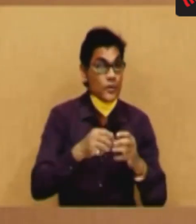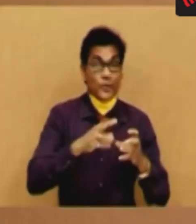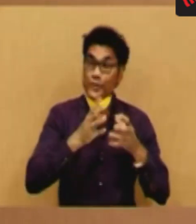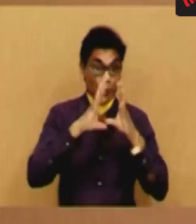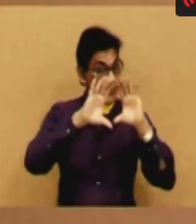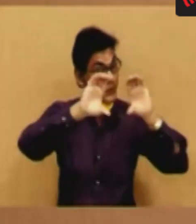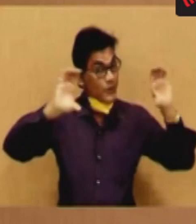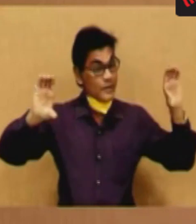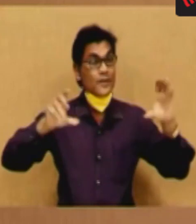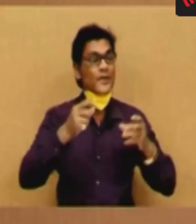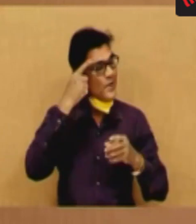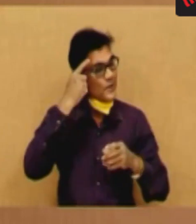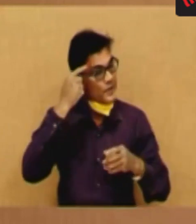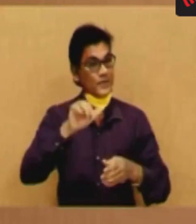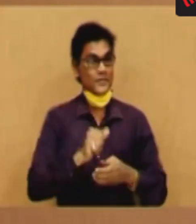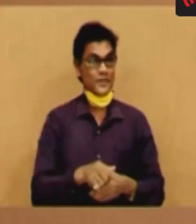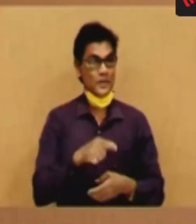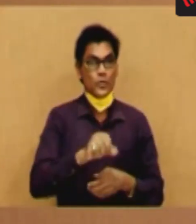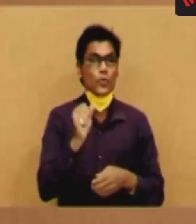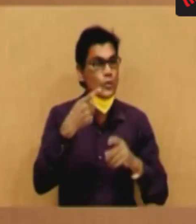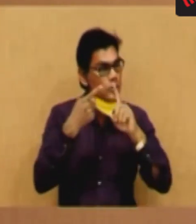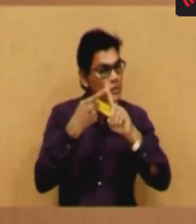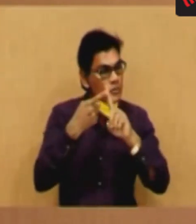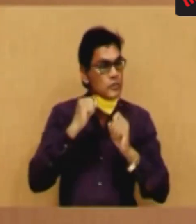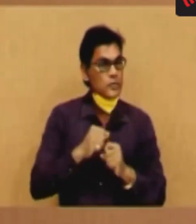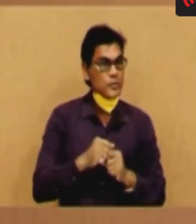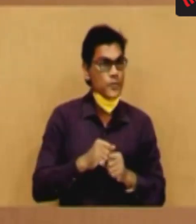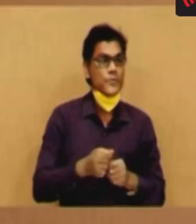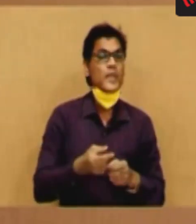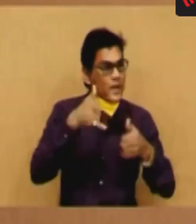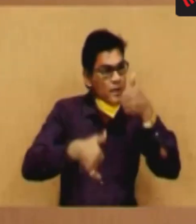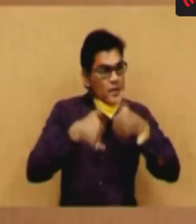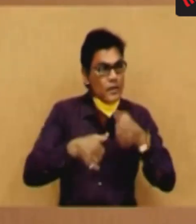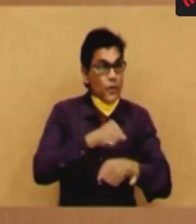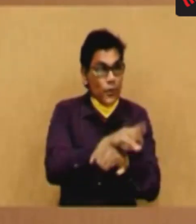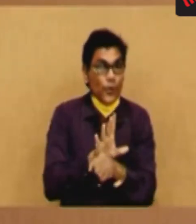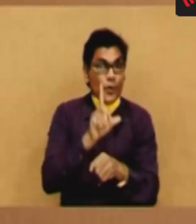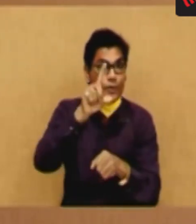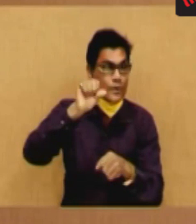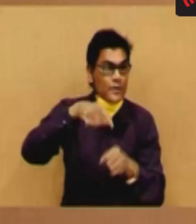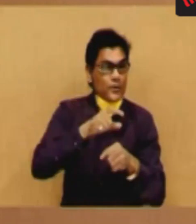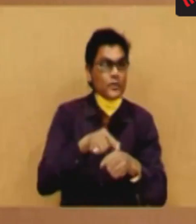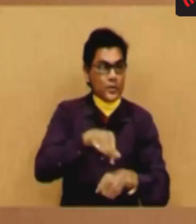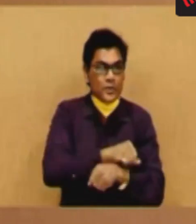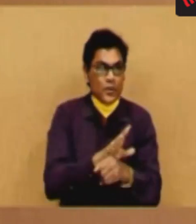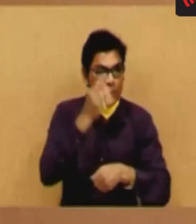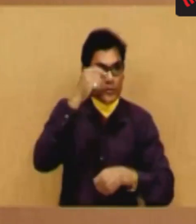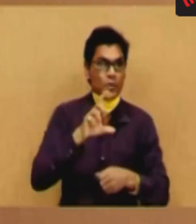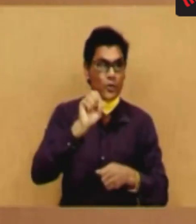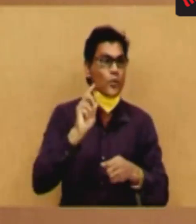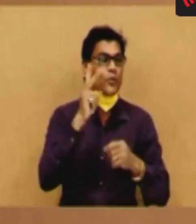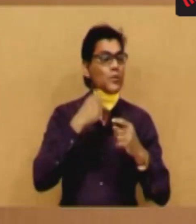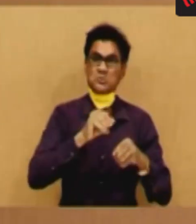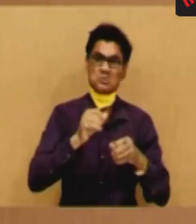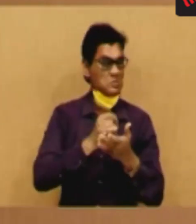परिष्कार समस्त बुझीगले। गोटे जिनस हला जे ये जो टेस्टिंग कोविड 19 रो टेस्टिंग ये कौनसी साधारण